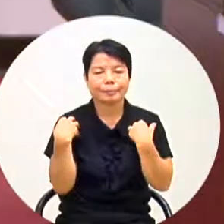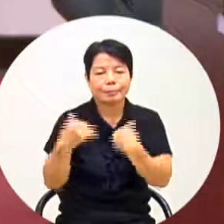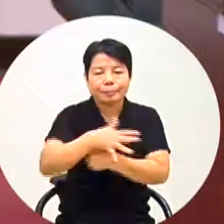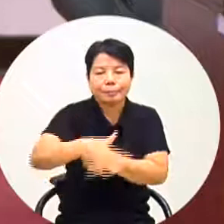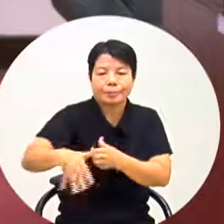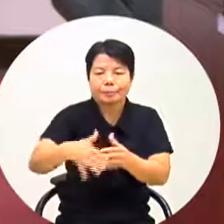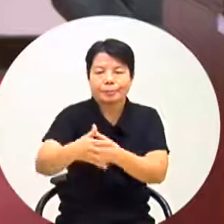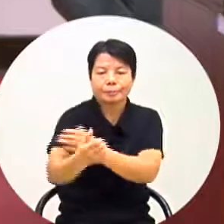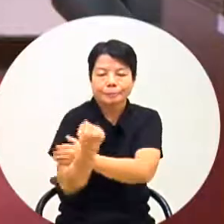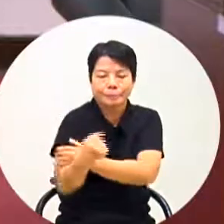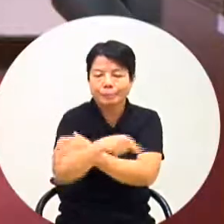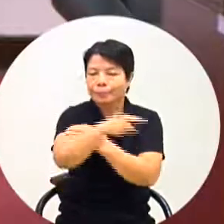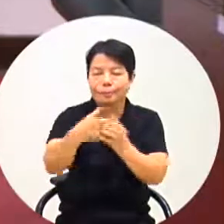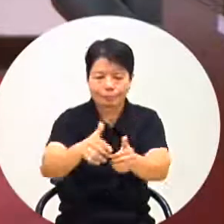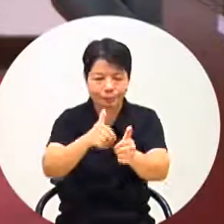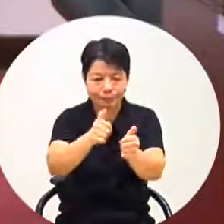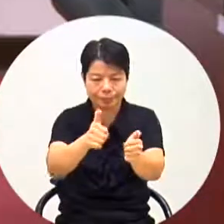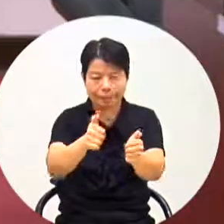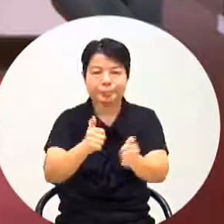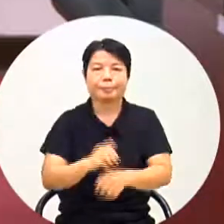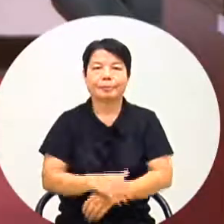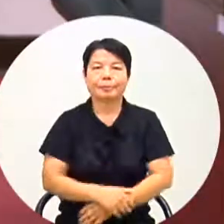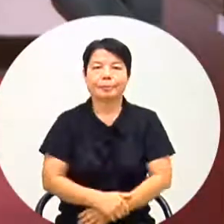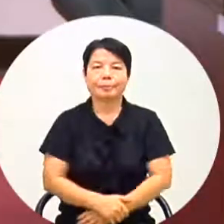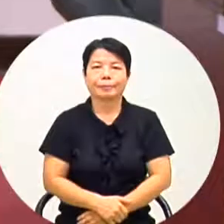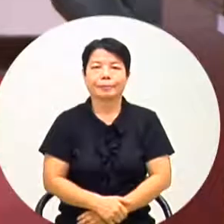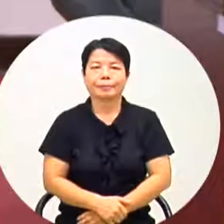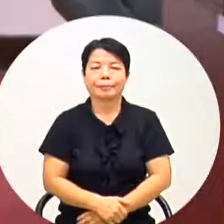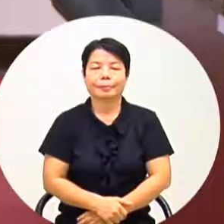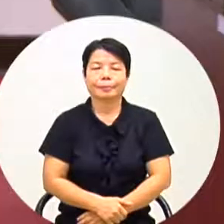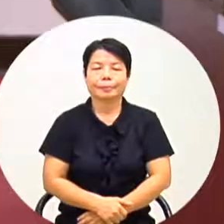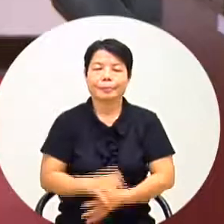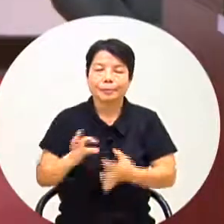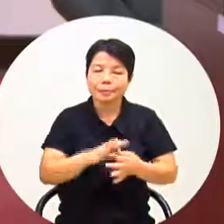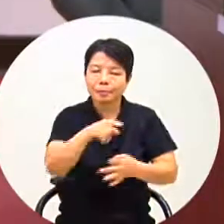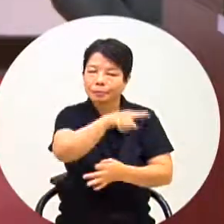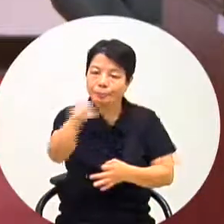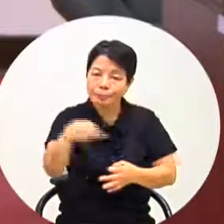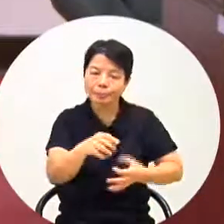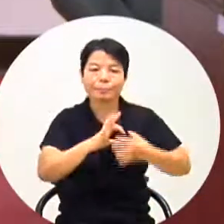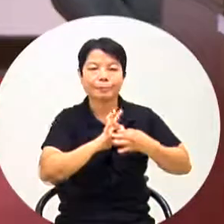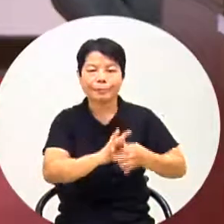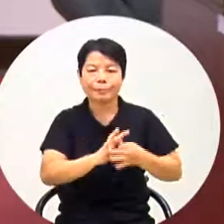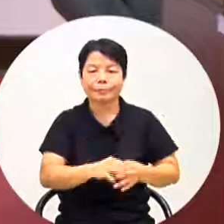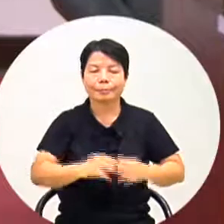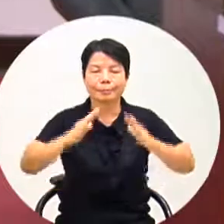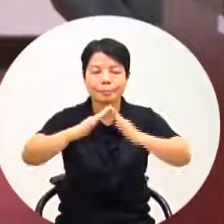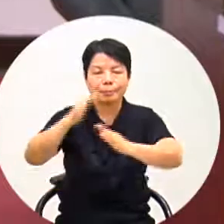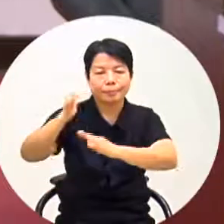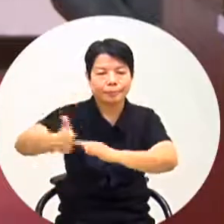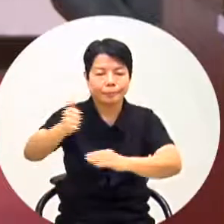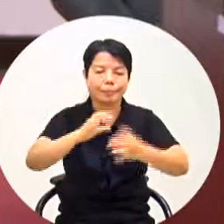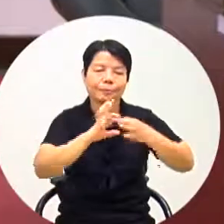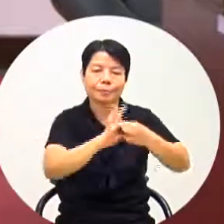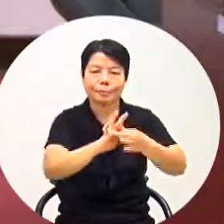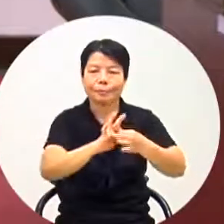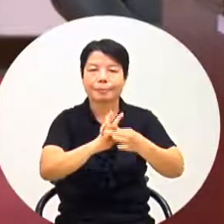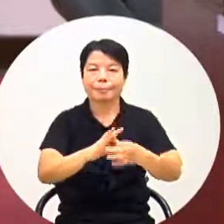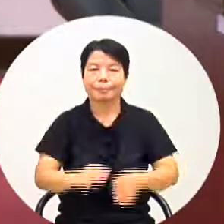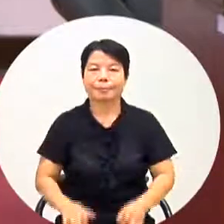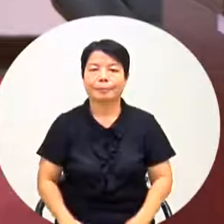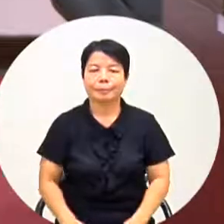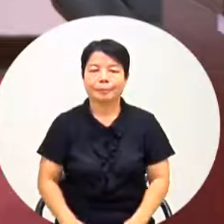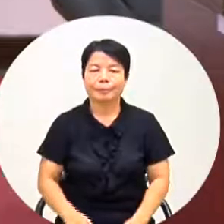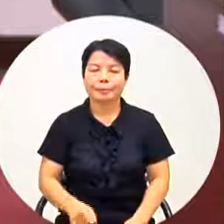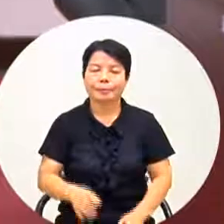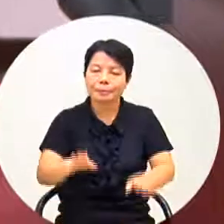多谢啦，吼。因为恁的关心。市长的关心，所以来启动